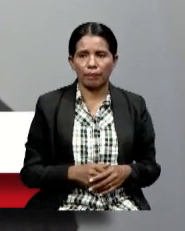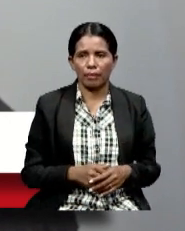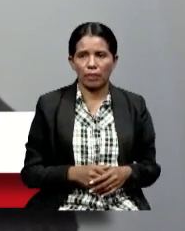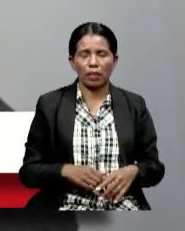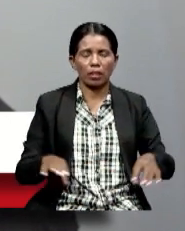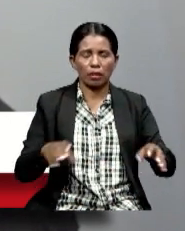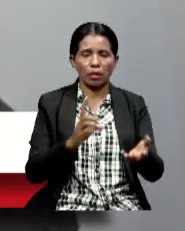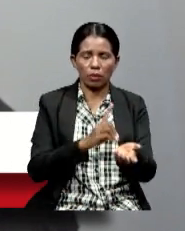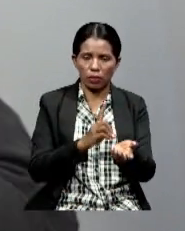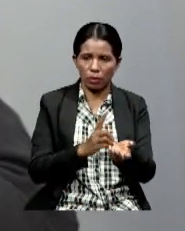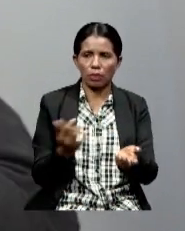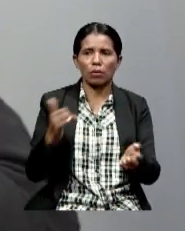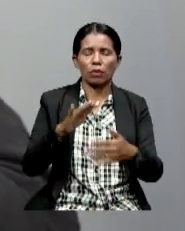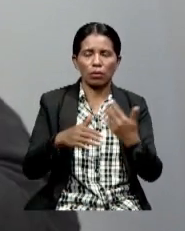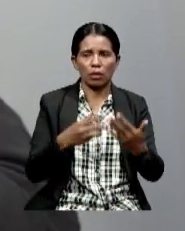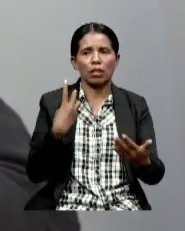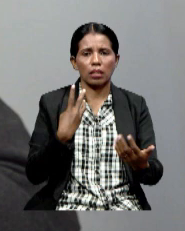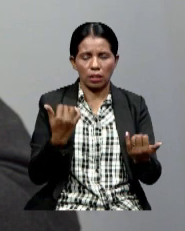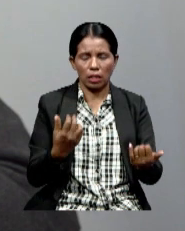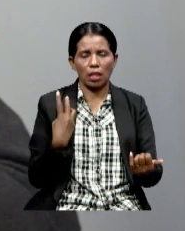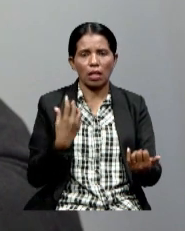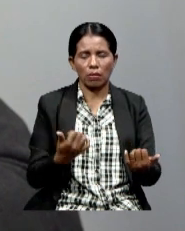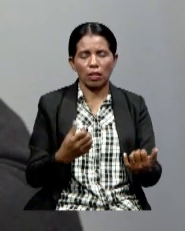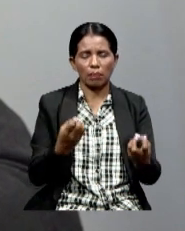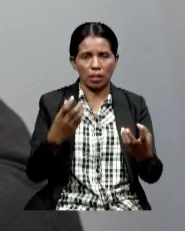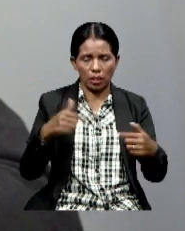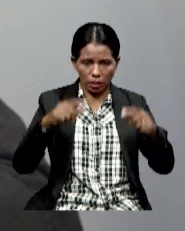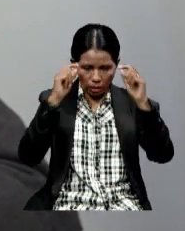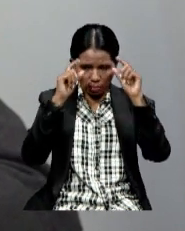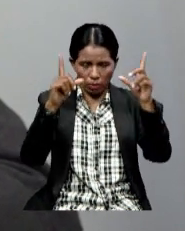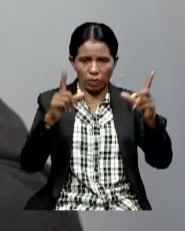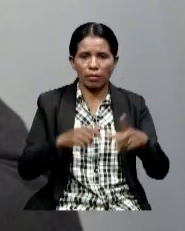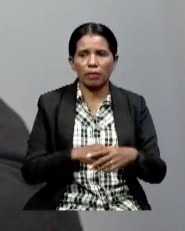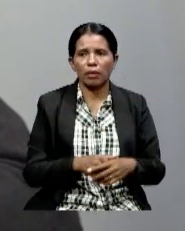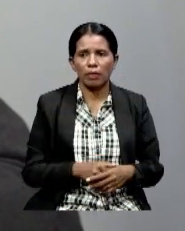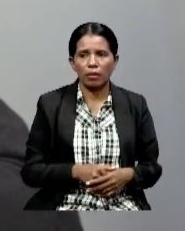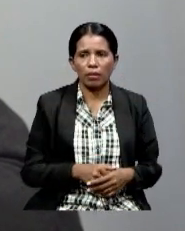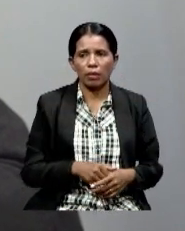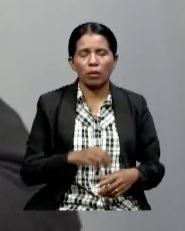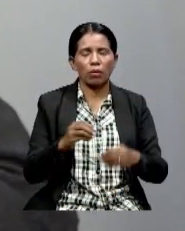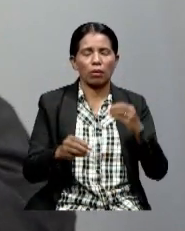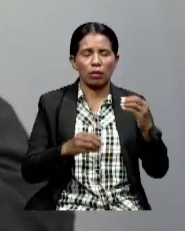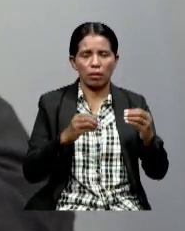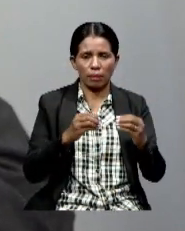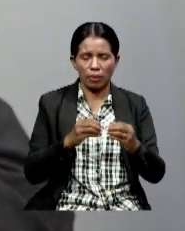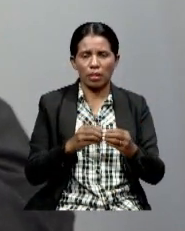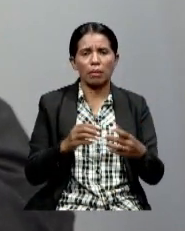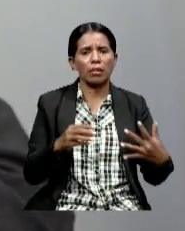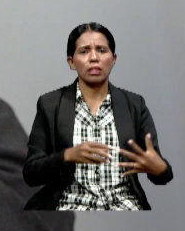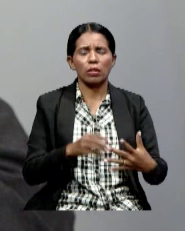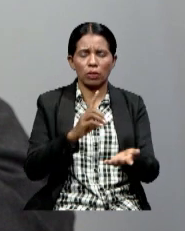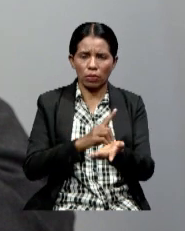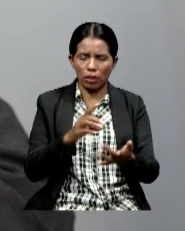ba médico sira bara ita agora bara ke Timor liliu ba cirurgião o especialidade sira selo nebe